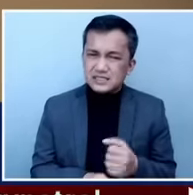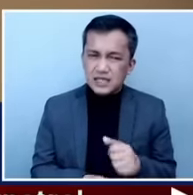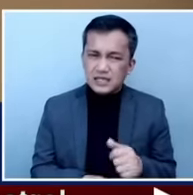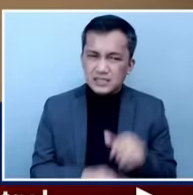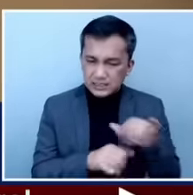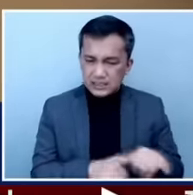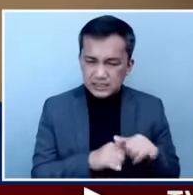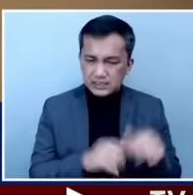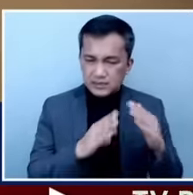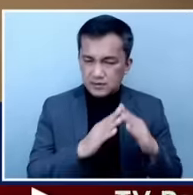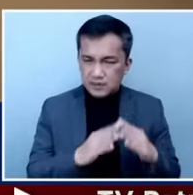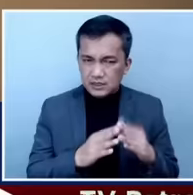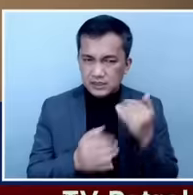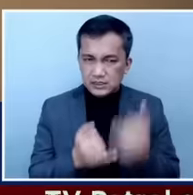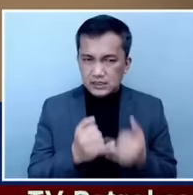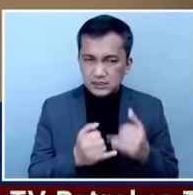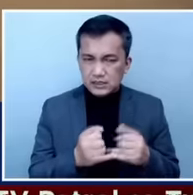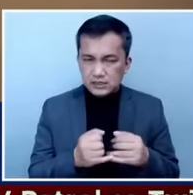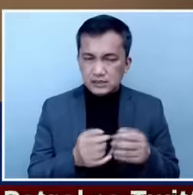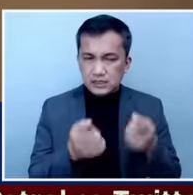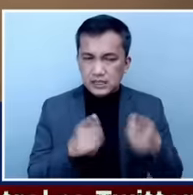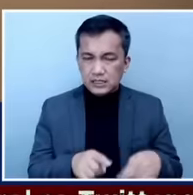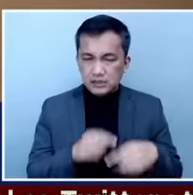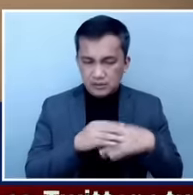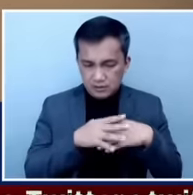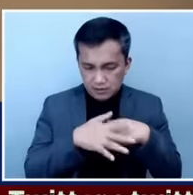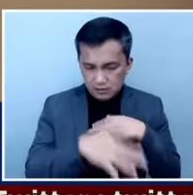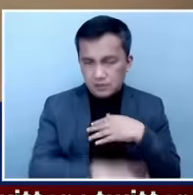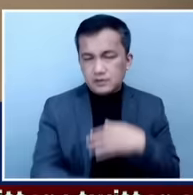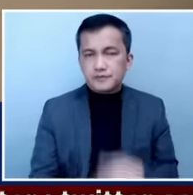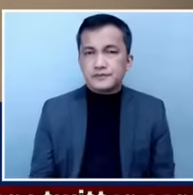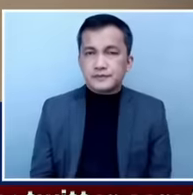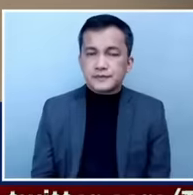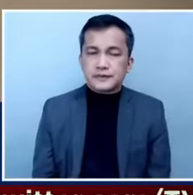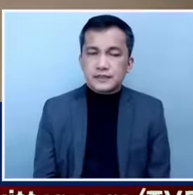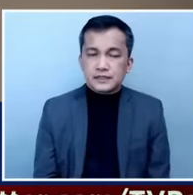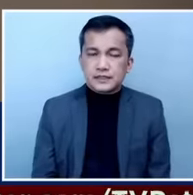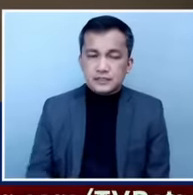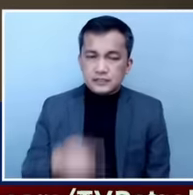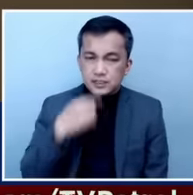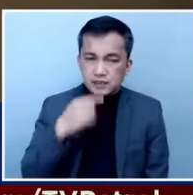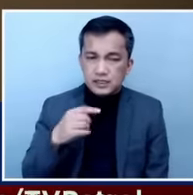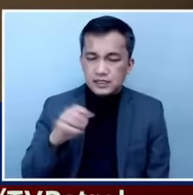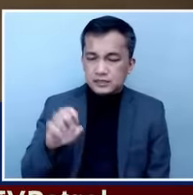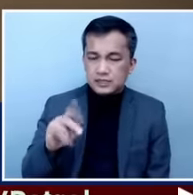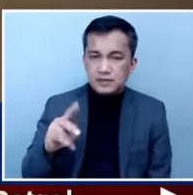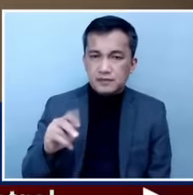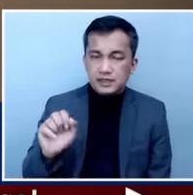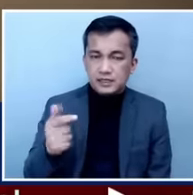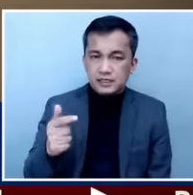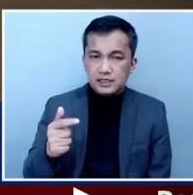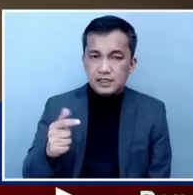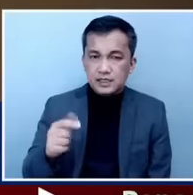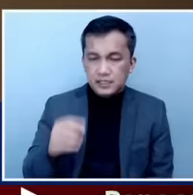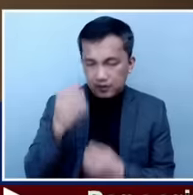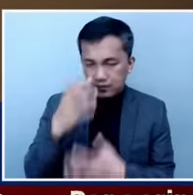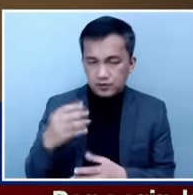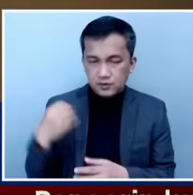tirahan hanggang mangyari na nga itong landslide. Ayon kay Jer Grace Cabag, ang information officer ng